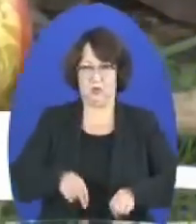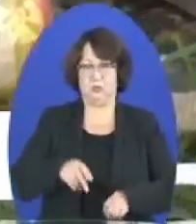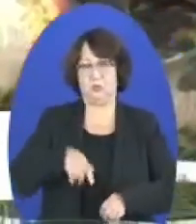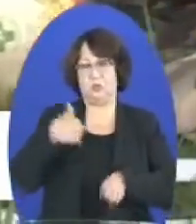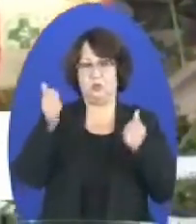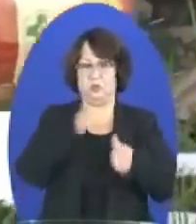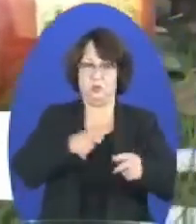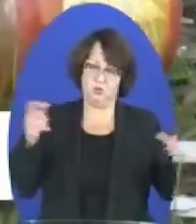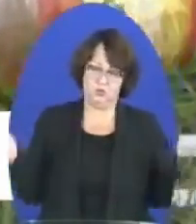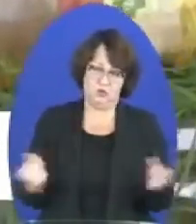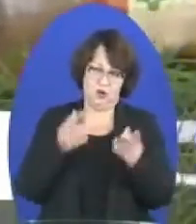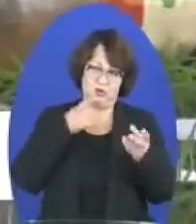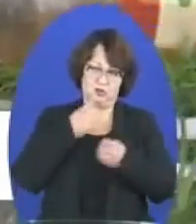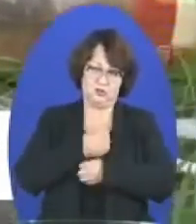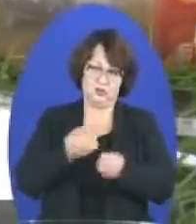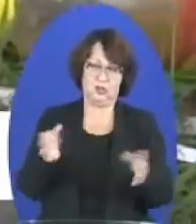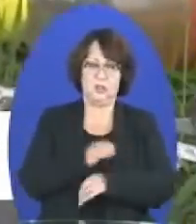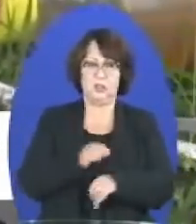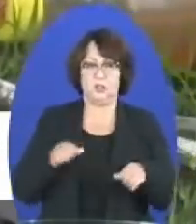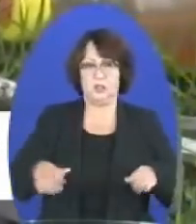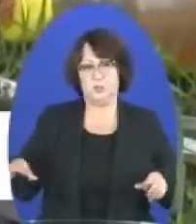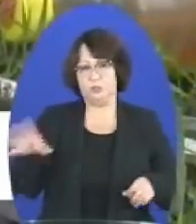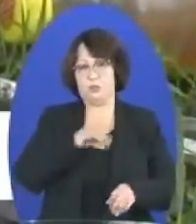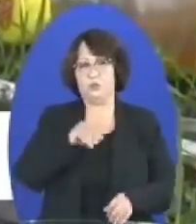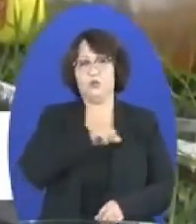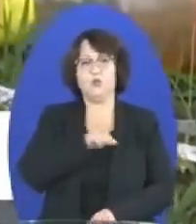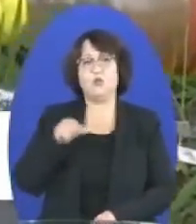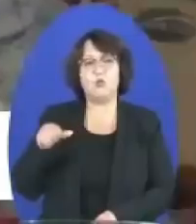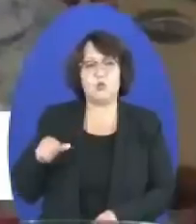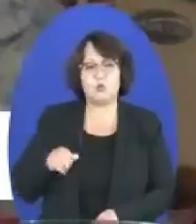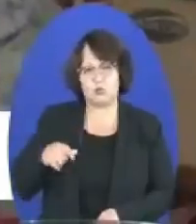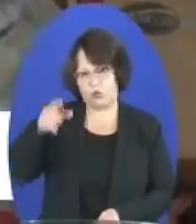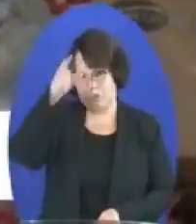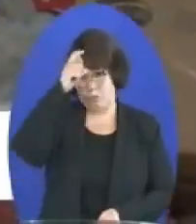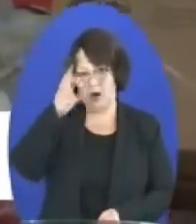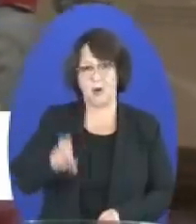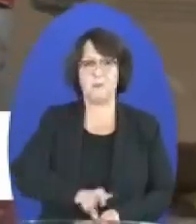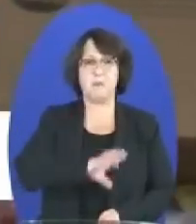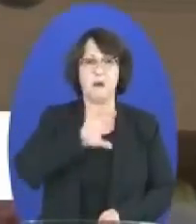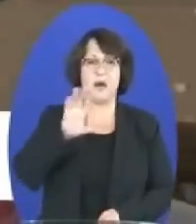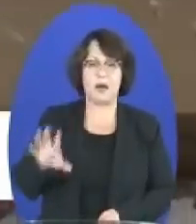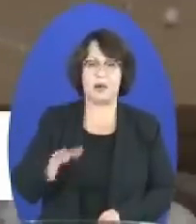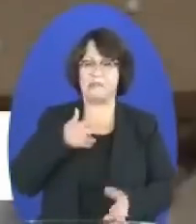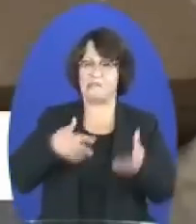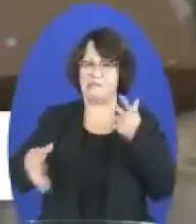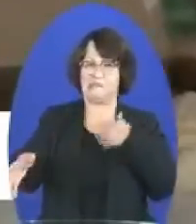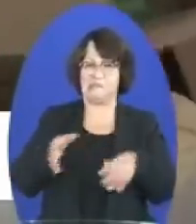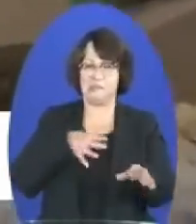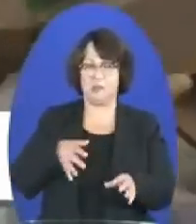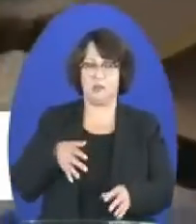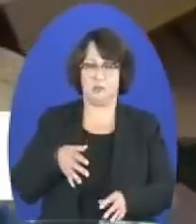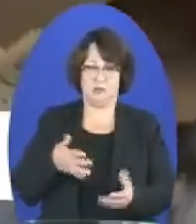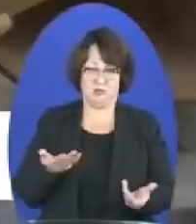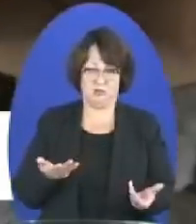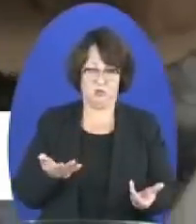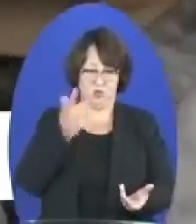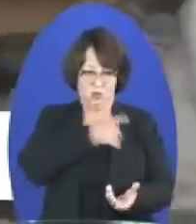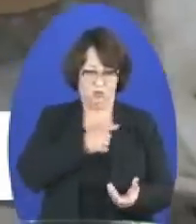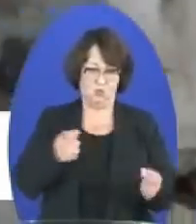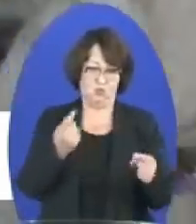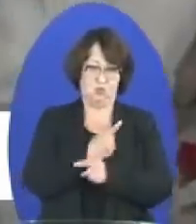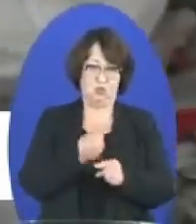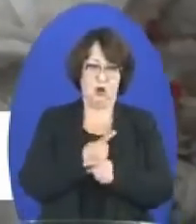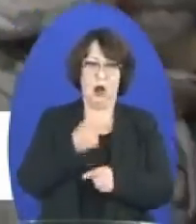хэлэхэд ер нь иргэд бид нар хүмүүс бид нар өөрсдөө л энэ байгаль орчныг бохирдуулж юу муу муухай юм хийж байгаа болохоос байгаль ан